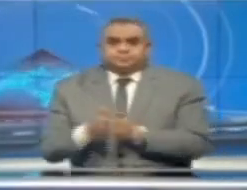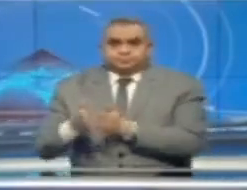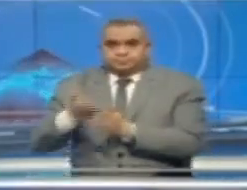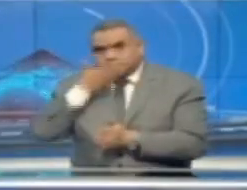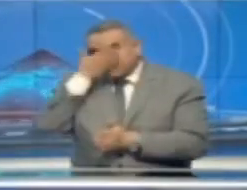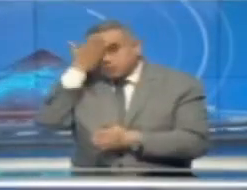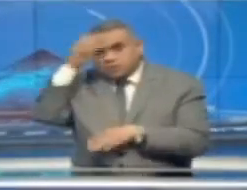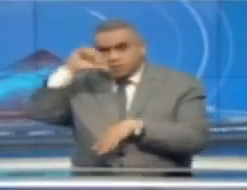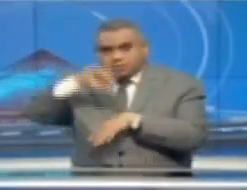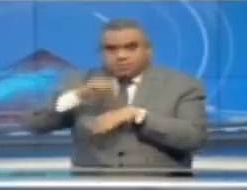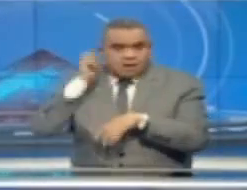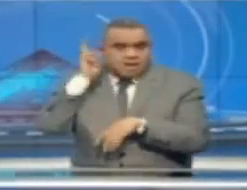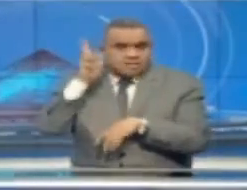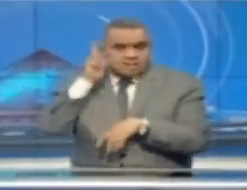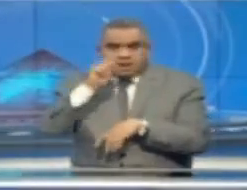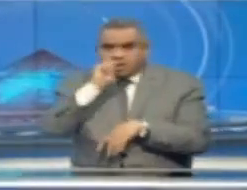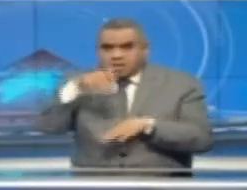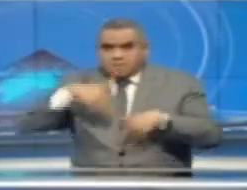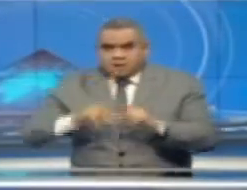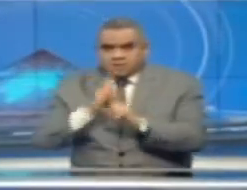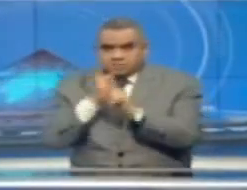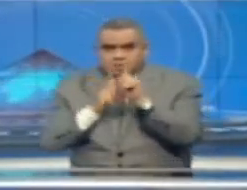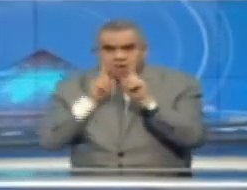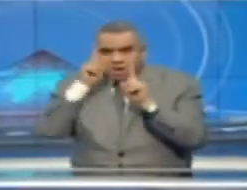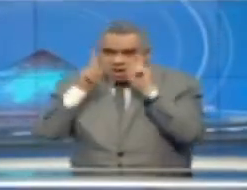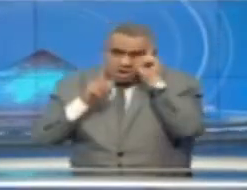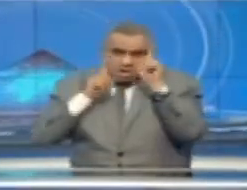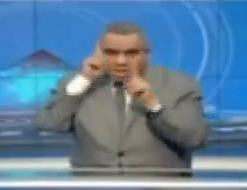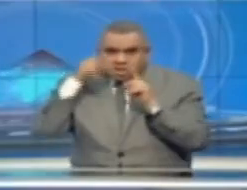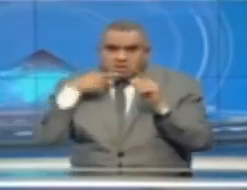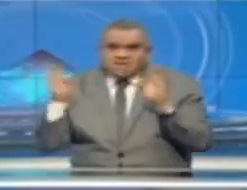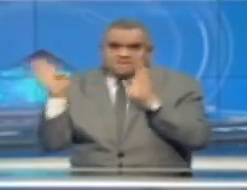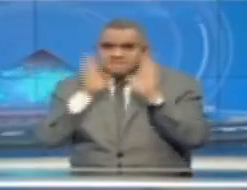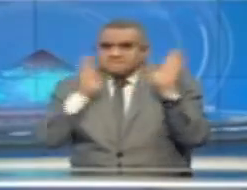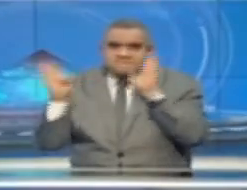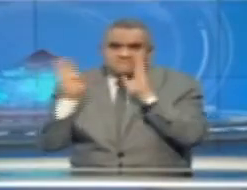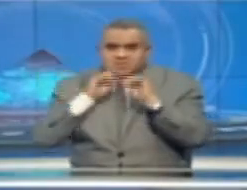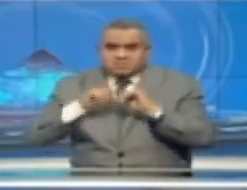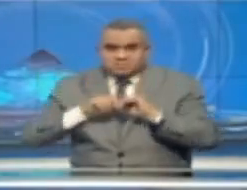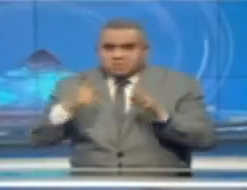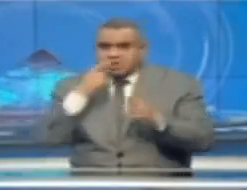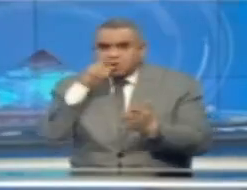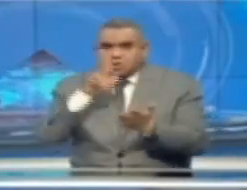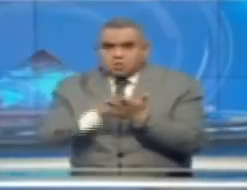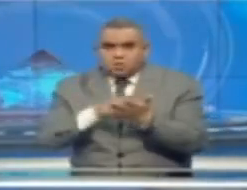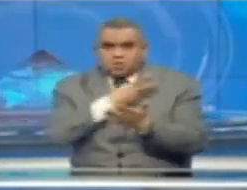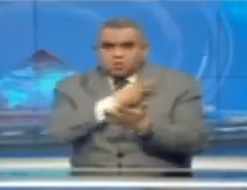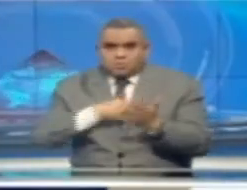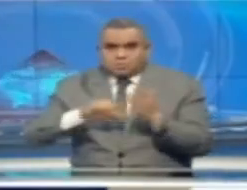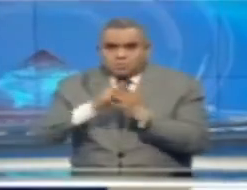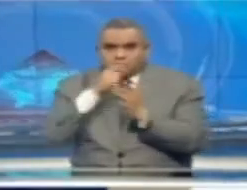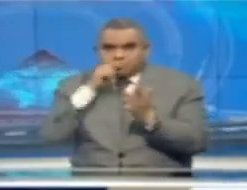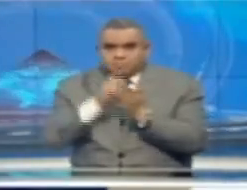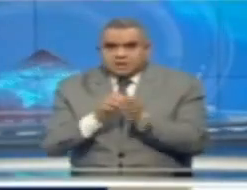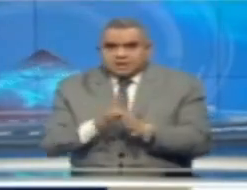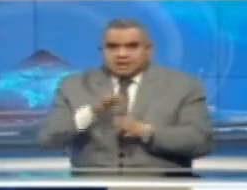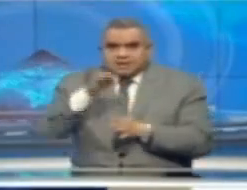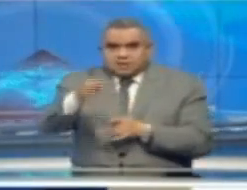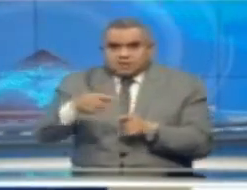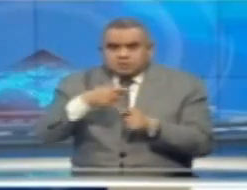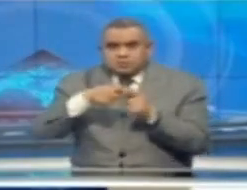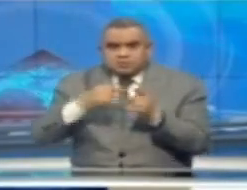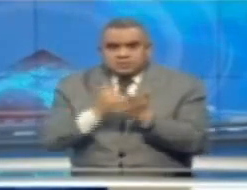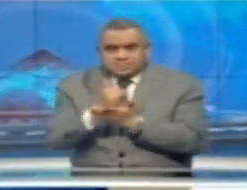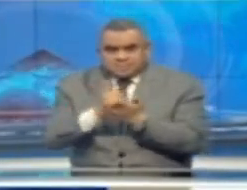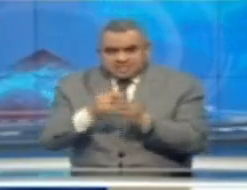نفى المركز الإعلامي لمجلس الوزراء ما تم تداوله عن قرار حكومي بمد إجازة